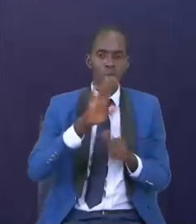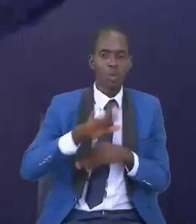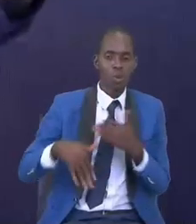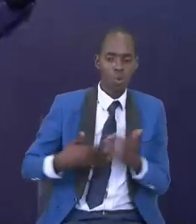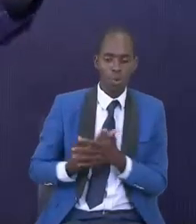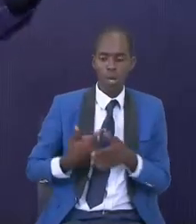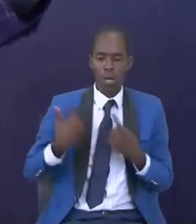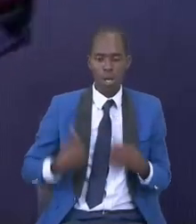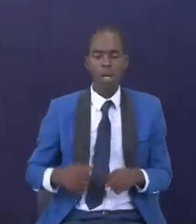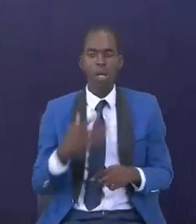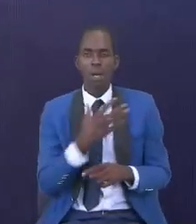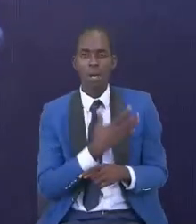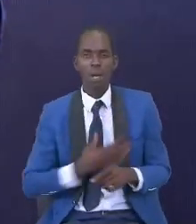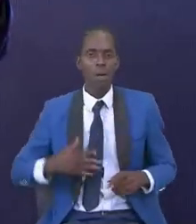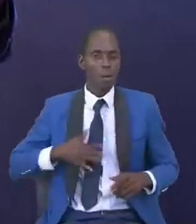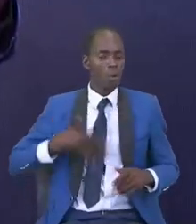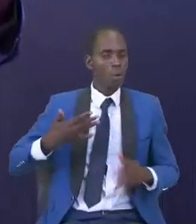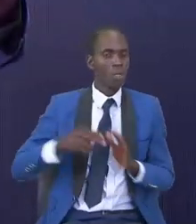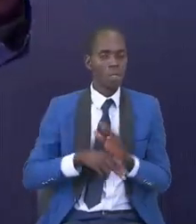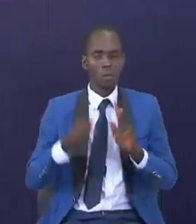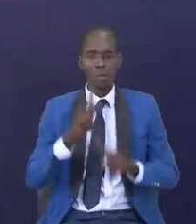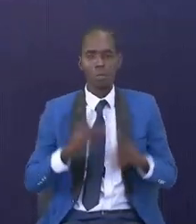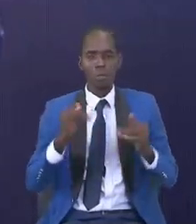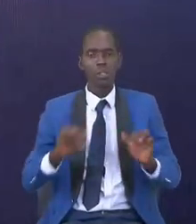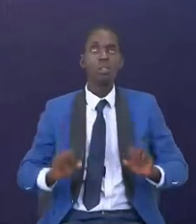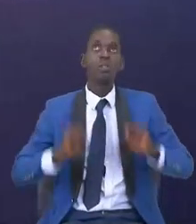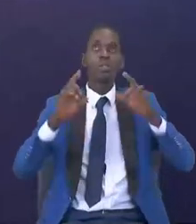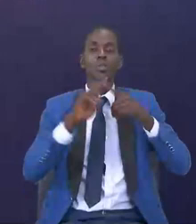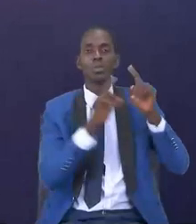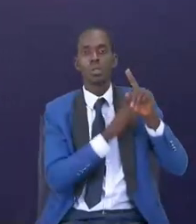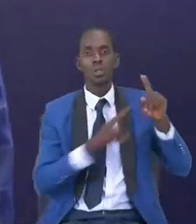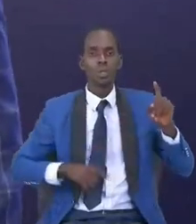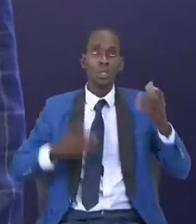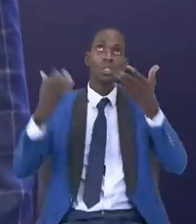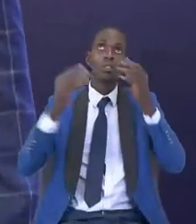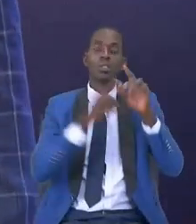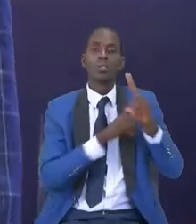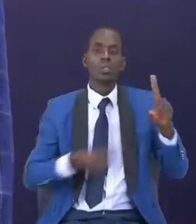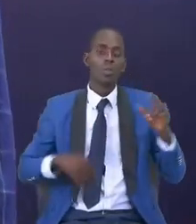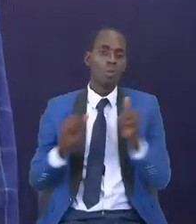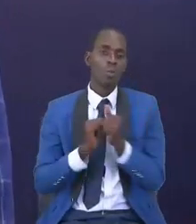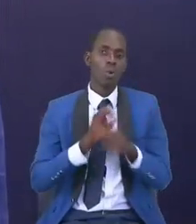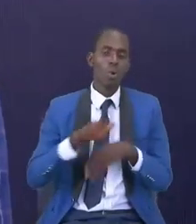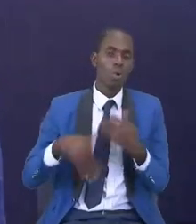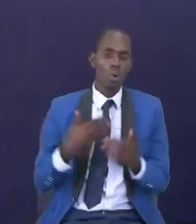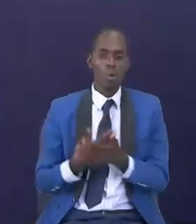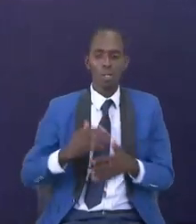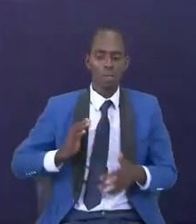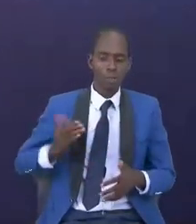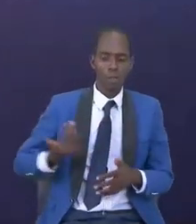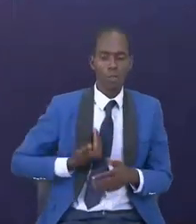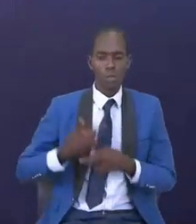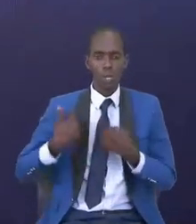ils sacrifient au Seigneur, ils abandonnent tout au Seigneur. Et ils servent le Seigneur de tout leur cœur, toute leur âme, toute leur pensée, parce que tu le